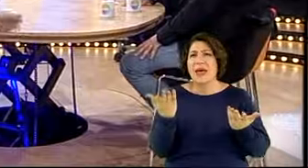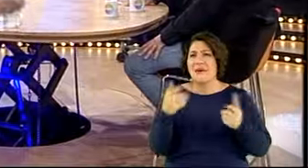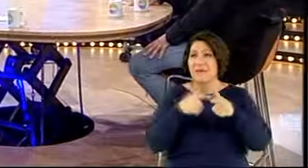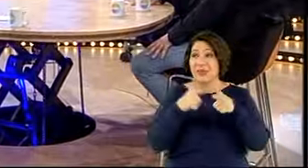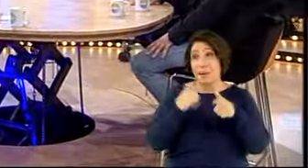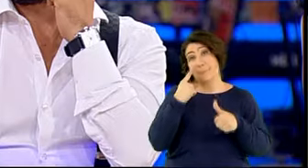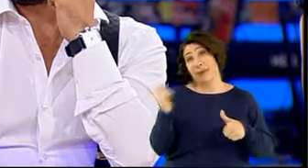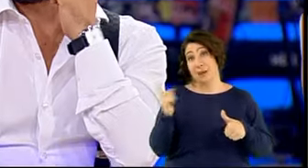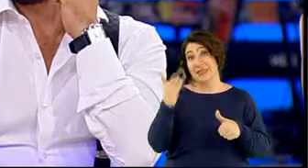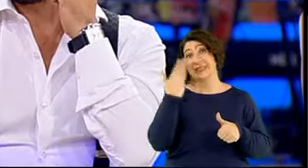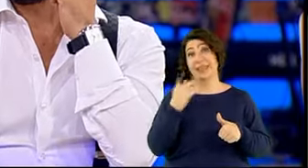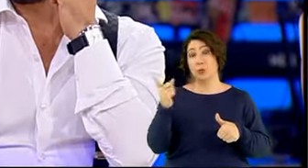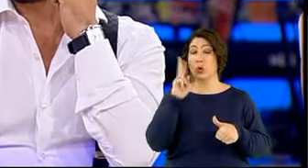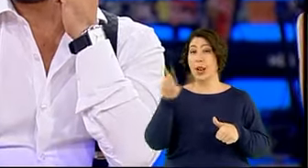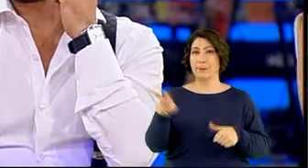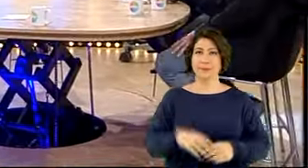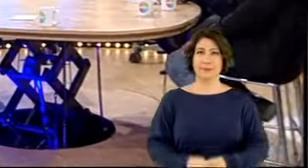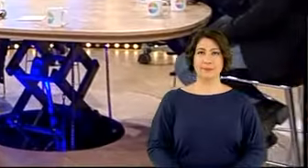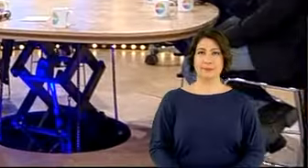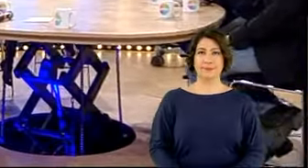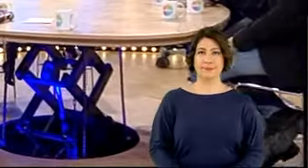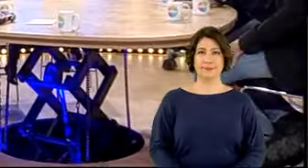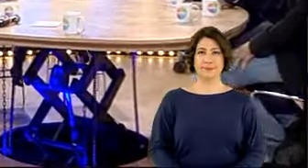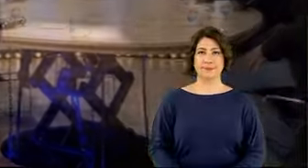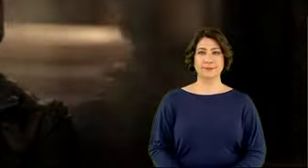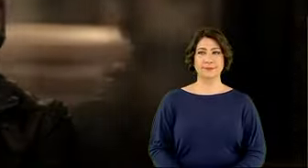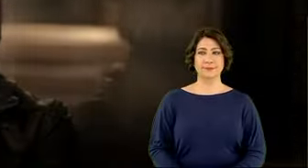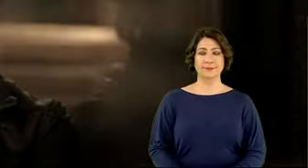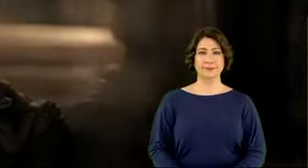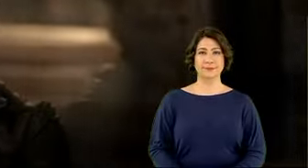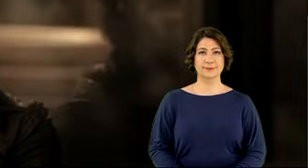Fettah, bak onu bir izleyelim, görelim. Tamam.